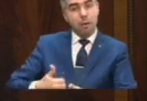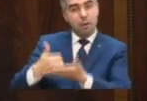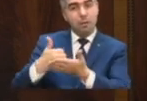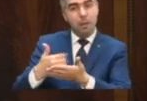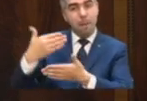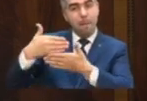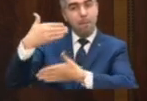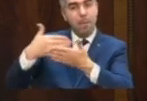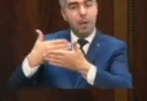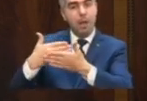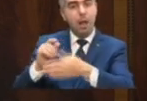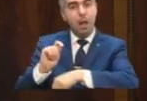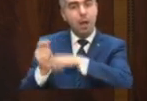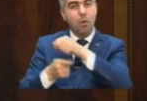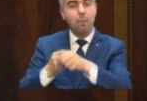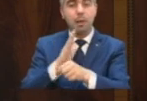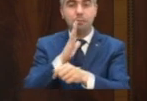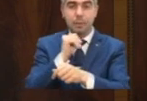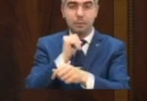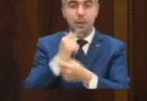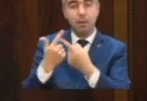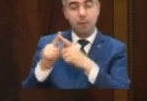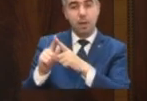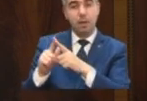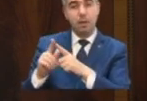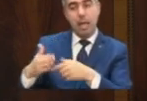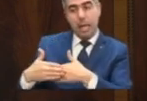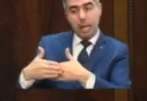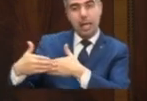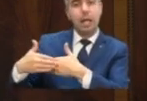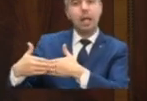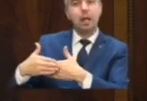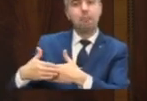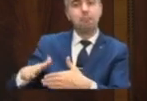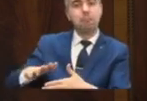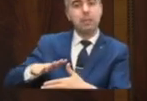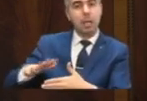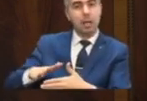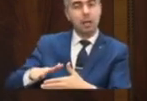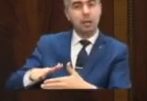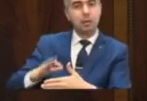في العالم القروي وتحديداً بالمجالات القروية الغير مشمولة بوثائق